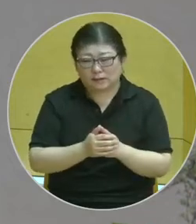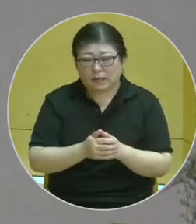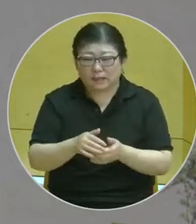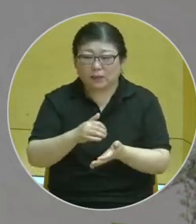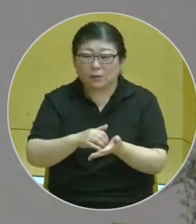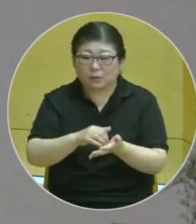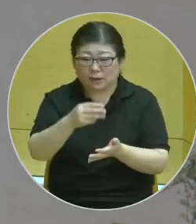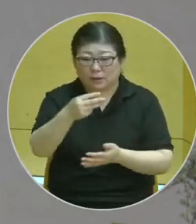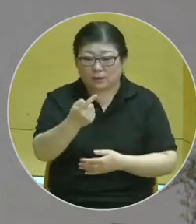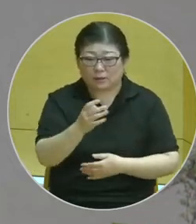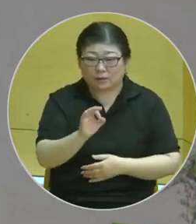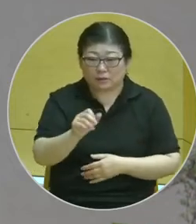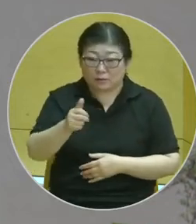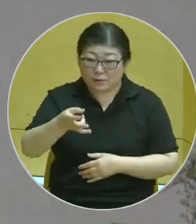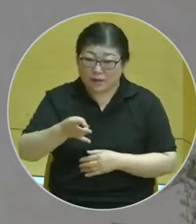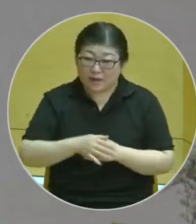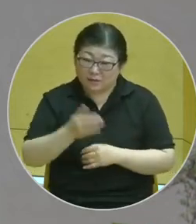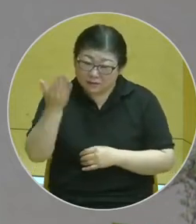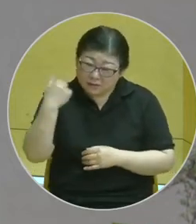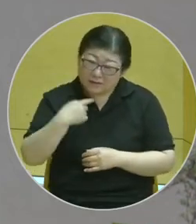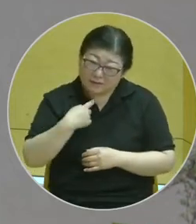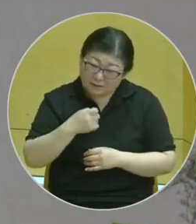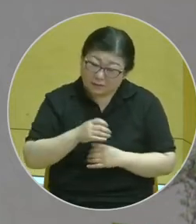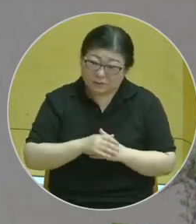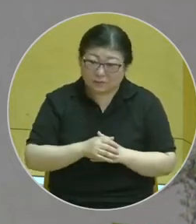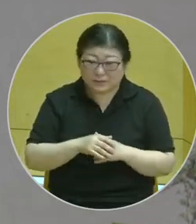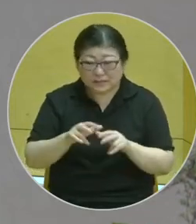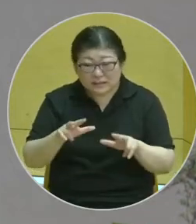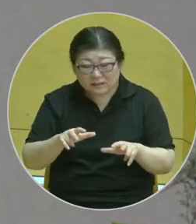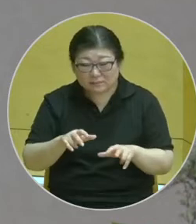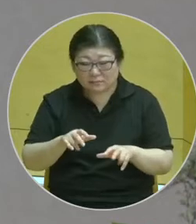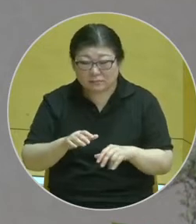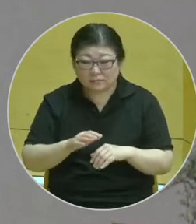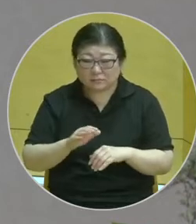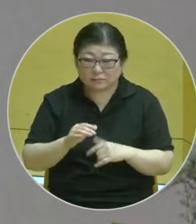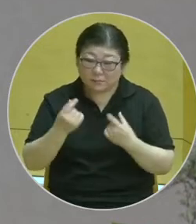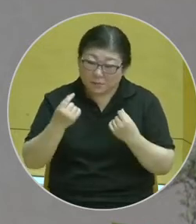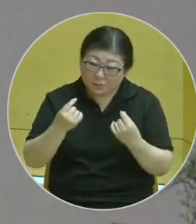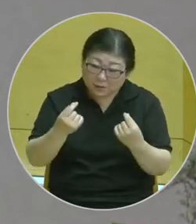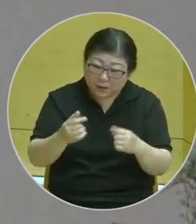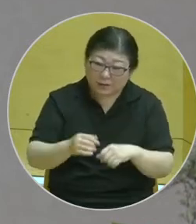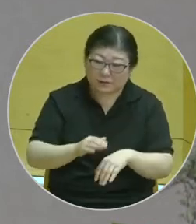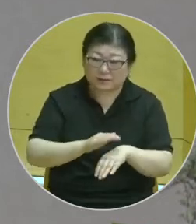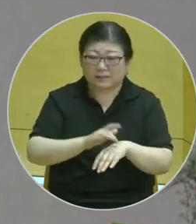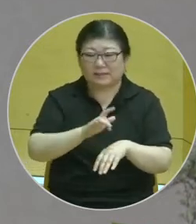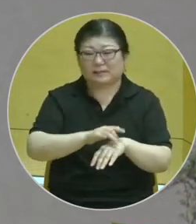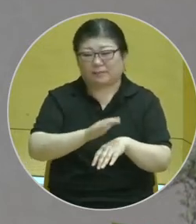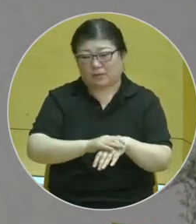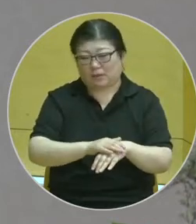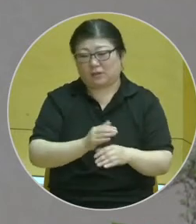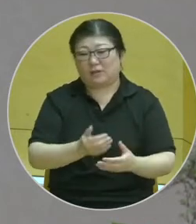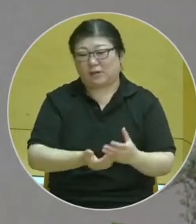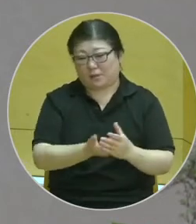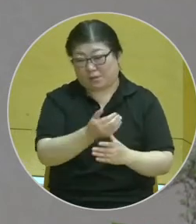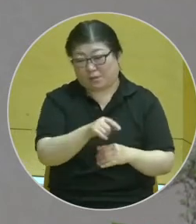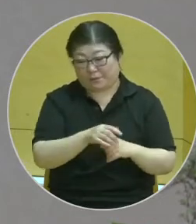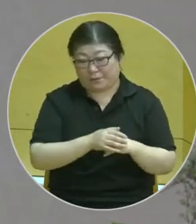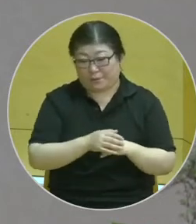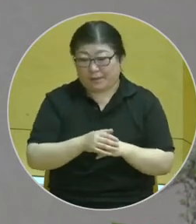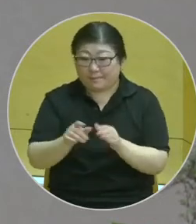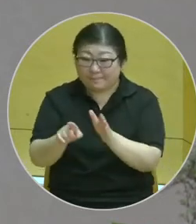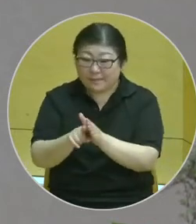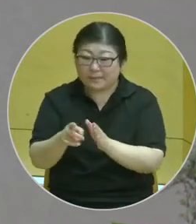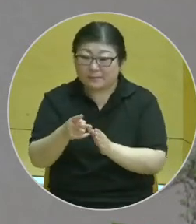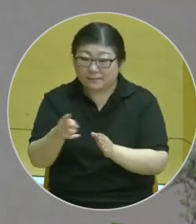지금도 그러니까 당연히 그럴 거라는 생각과 습관에서 나온 거지 그 믿음이 아닙니다 믿음이라고 하는 것은 하나님의 말씀을 믿는